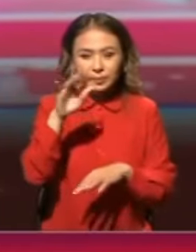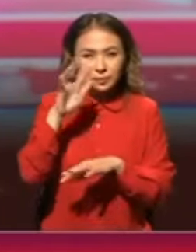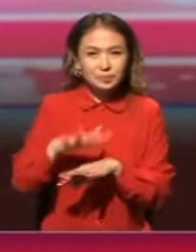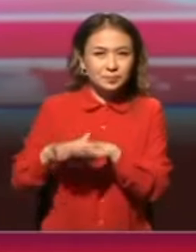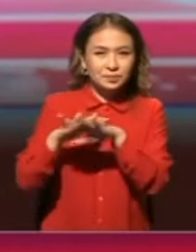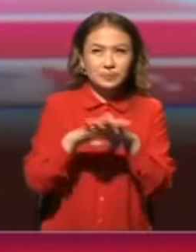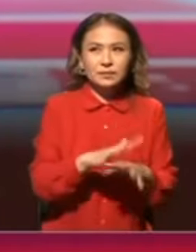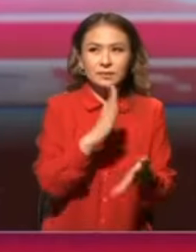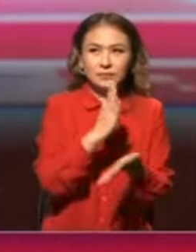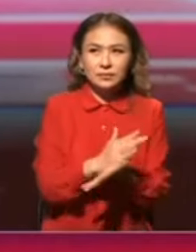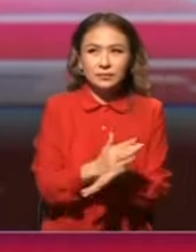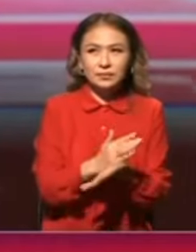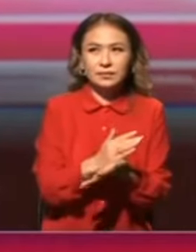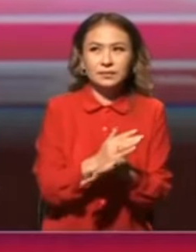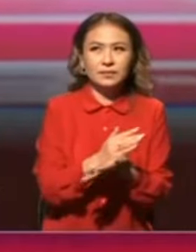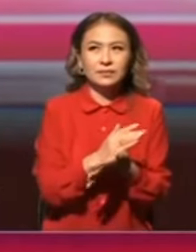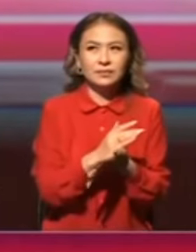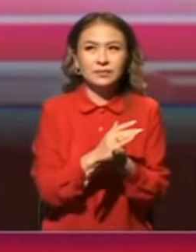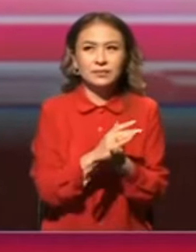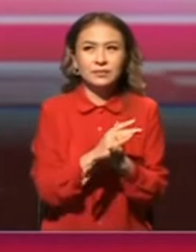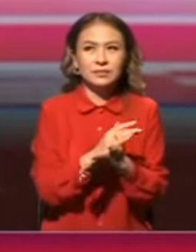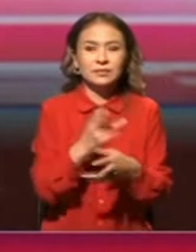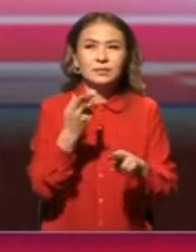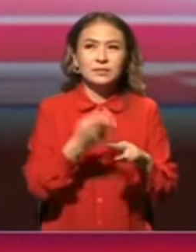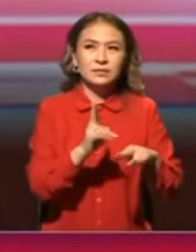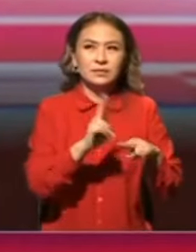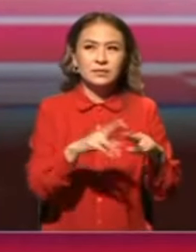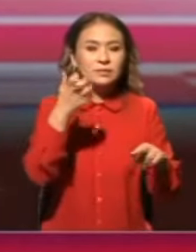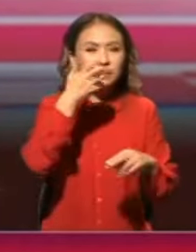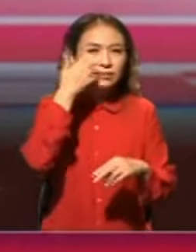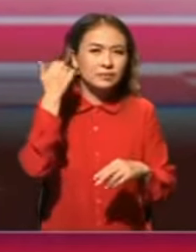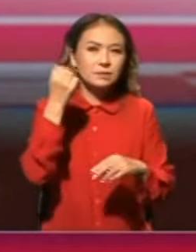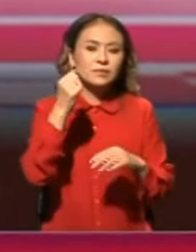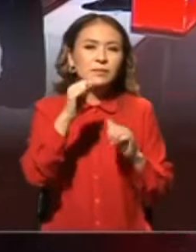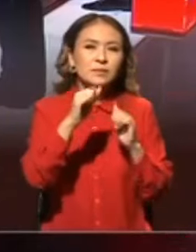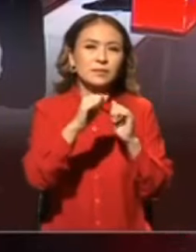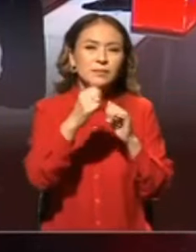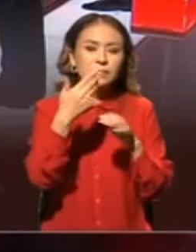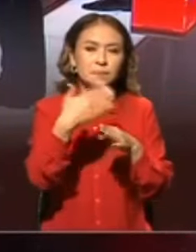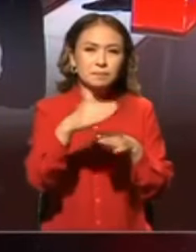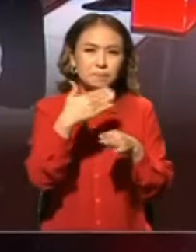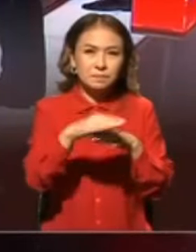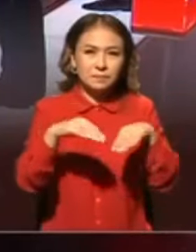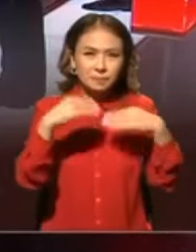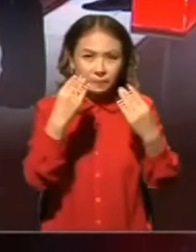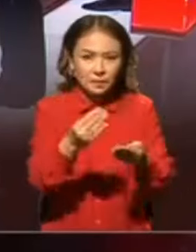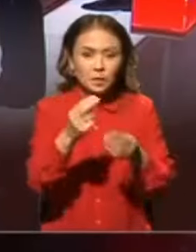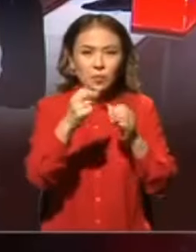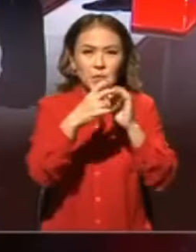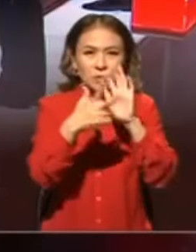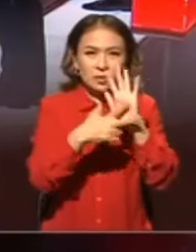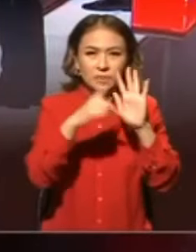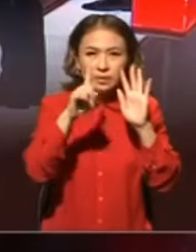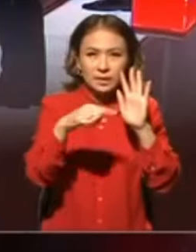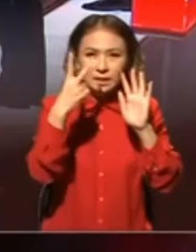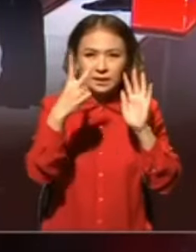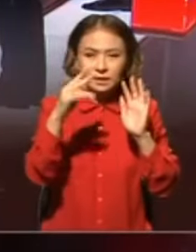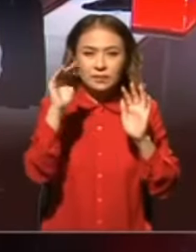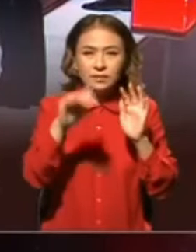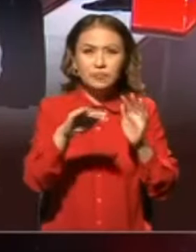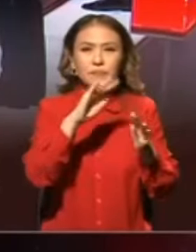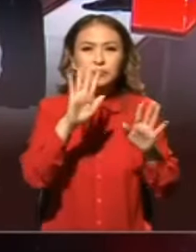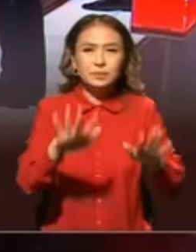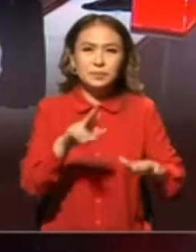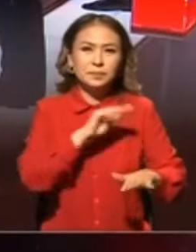жатыр. Бөлінген шығар қазірдің өзінде. Иә, соның аясында 17 мың шағын несие беріледі және 18-де 2 мың адамға жұмыс орнын